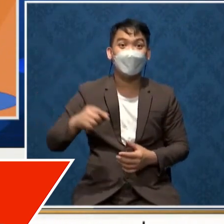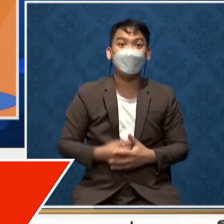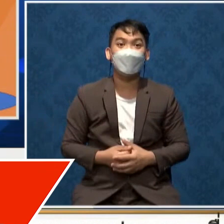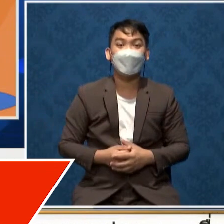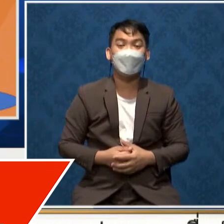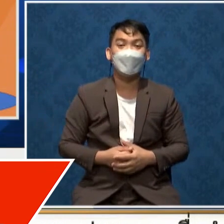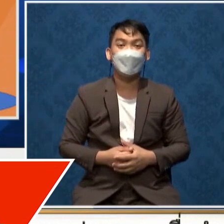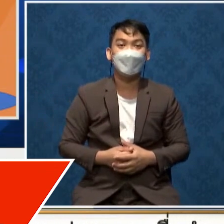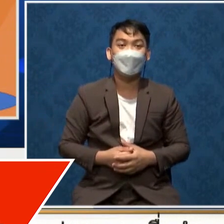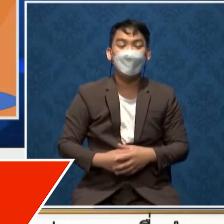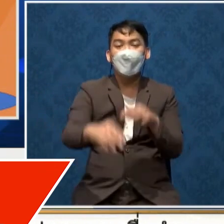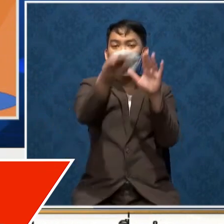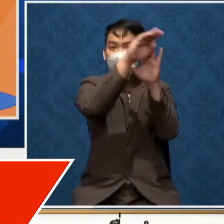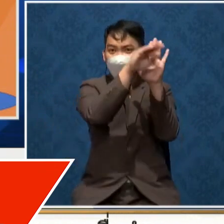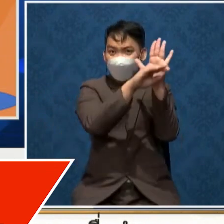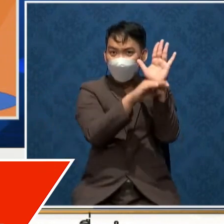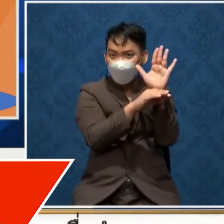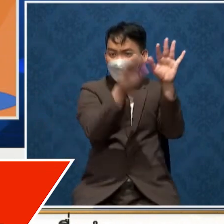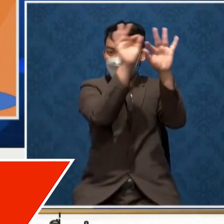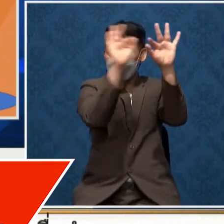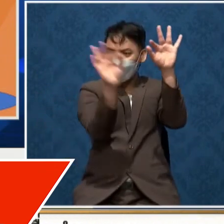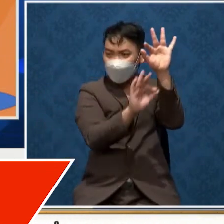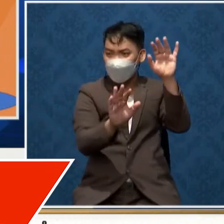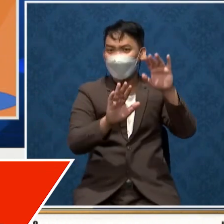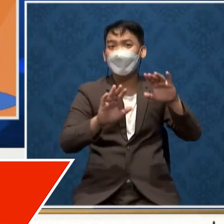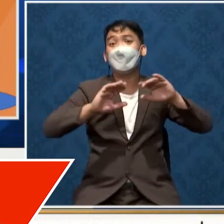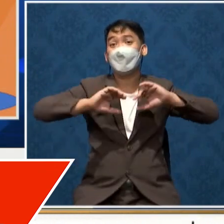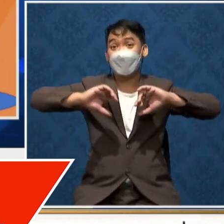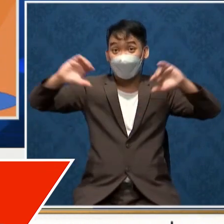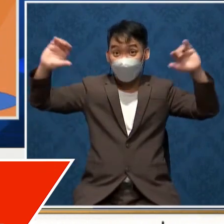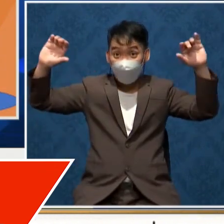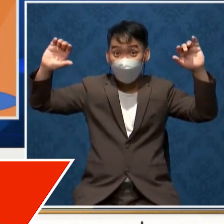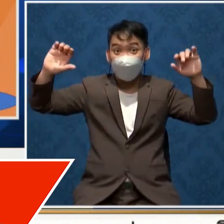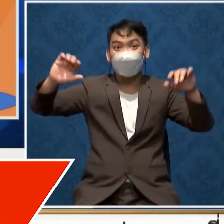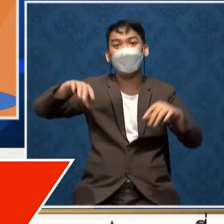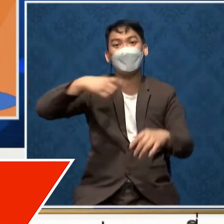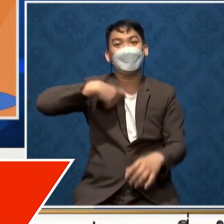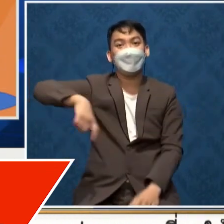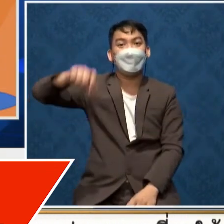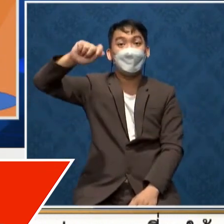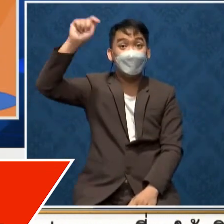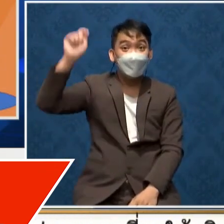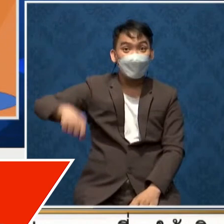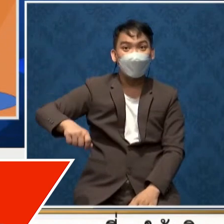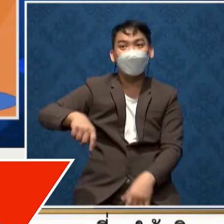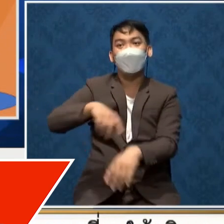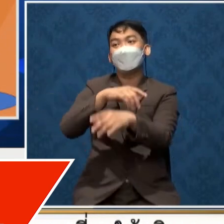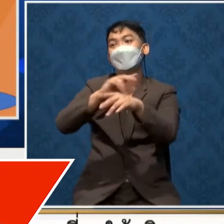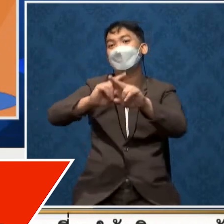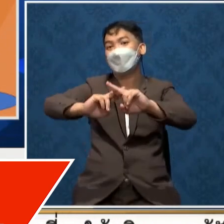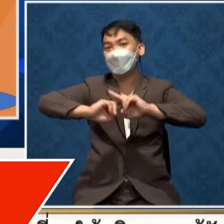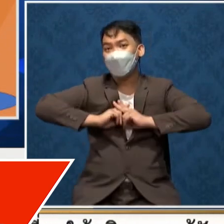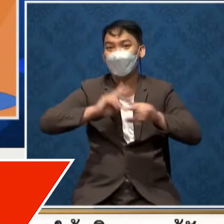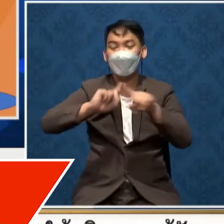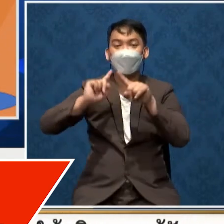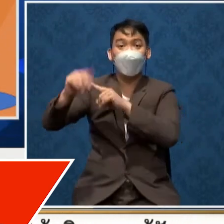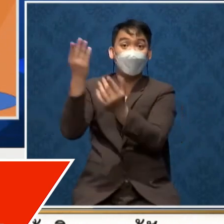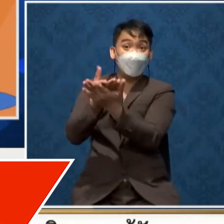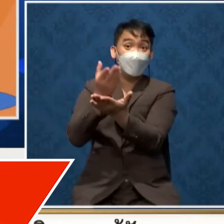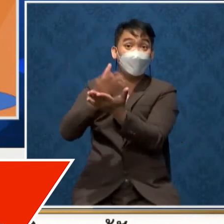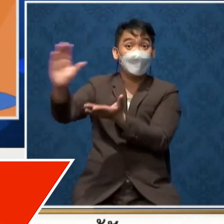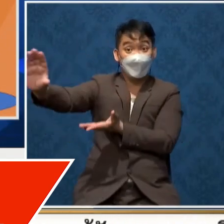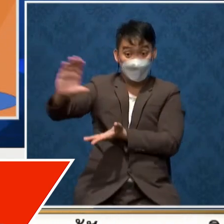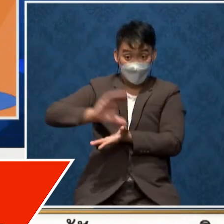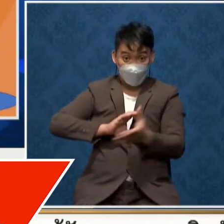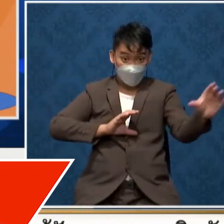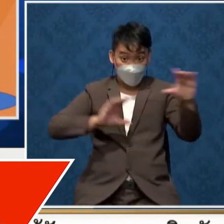ำหนดหลักการให้รัฐบาลให้รัฐสภาศาลองค์กรอิสระและองค์กรในการได้รับงบประมาณที่เพียง